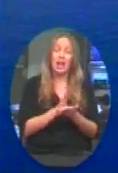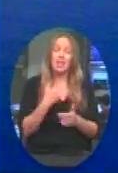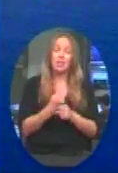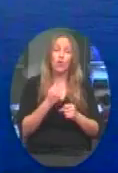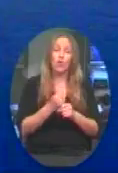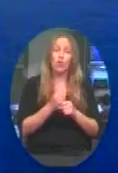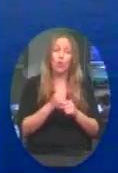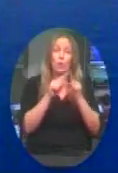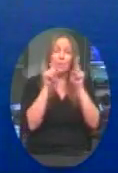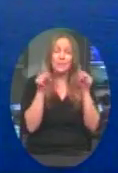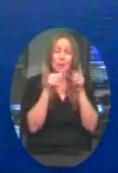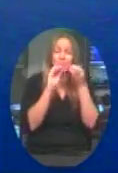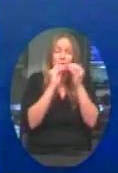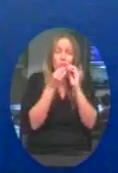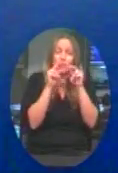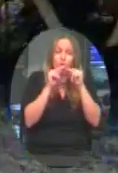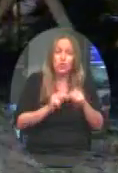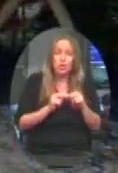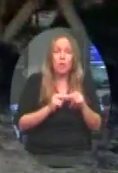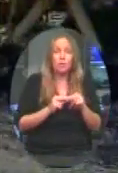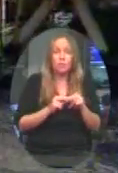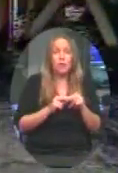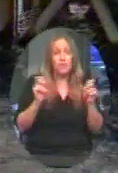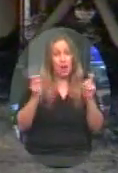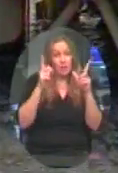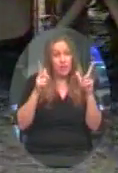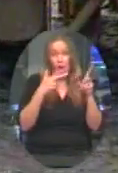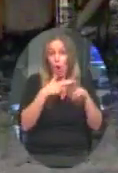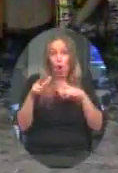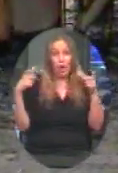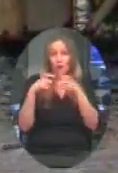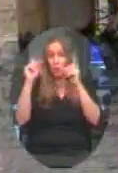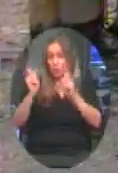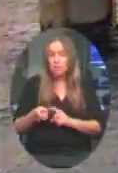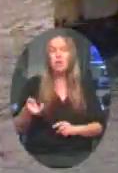שעוד נותרה, ולהפתיע לא רק את חברות הגז, אלא גם את הציבור.